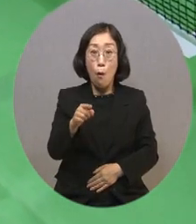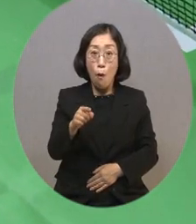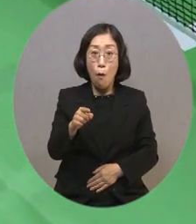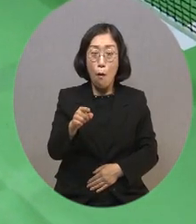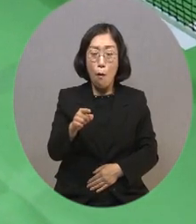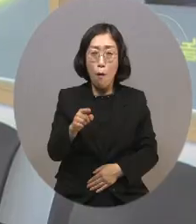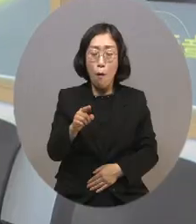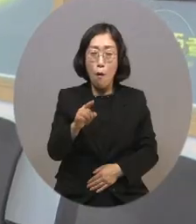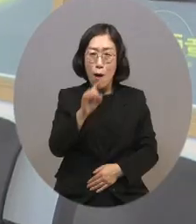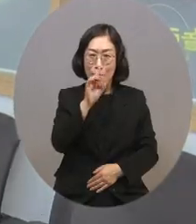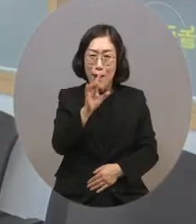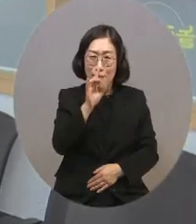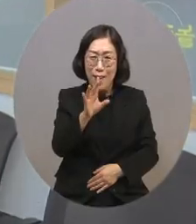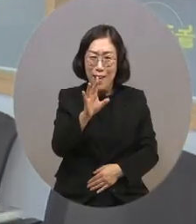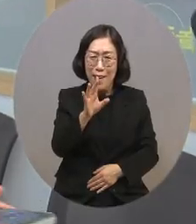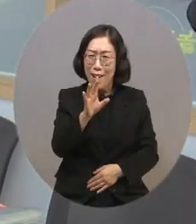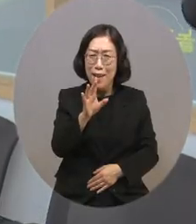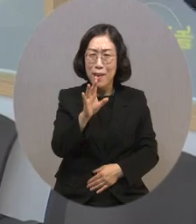안 돼.